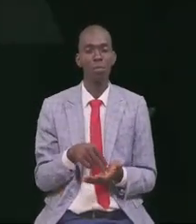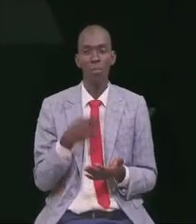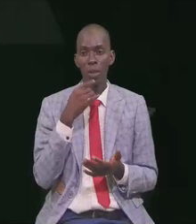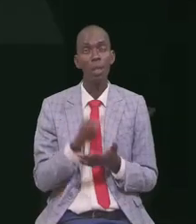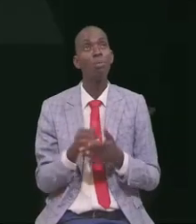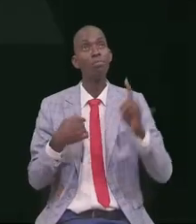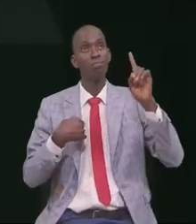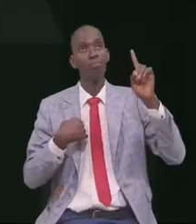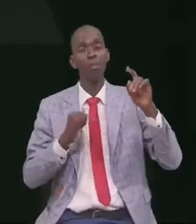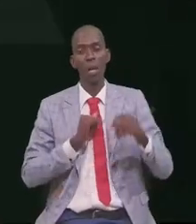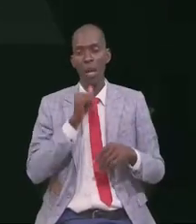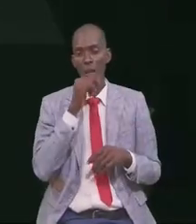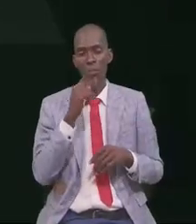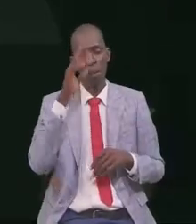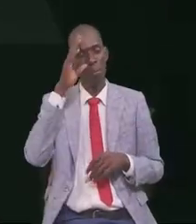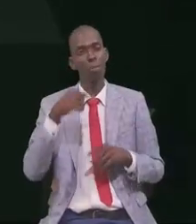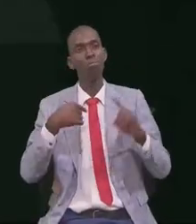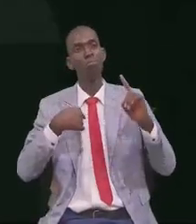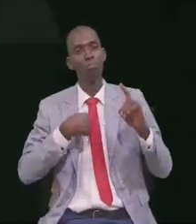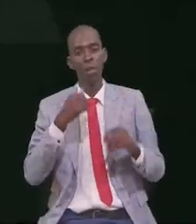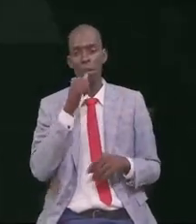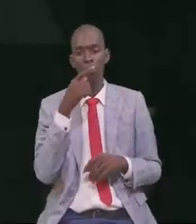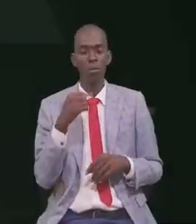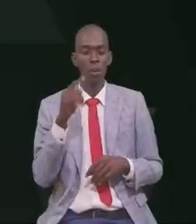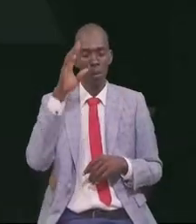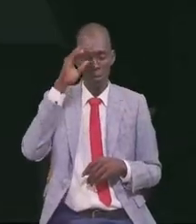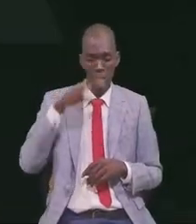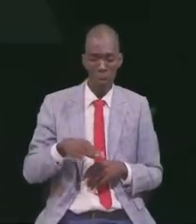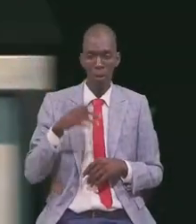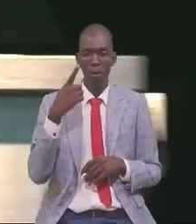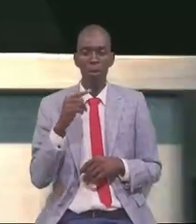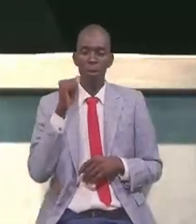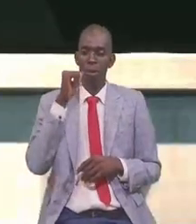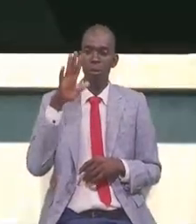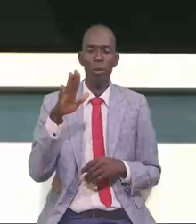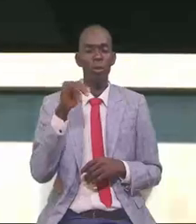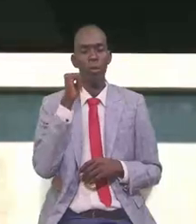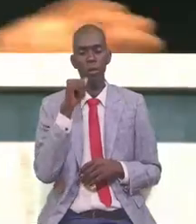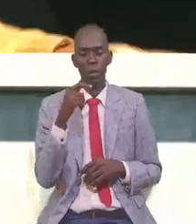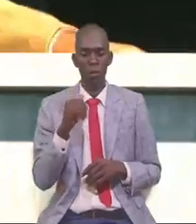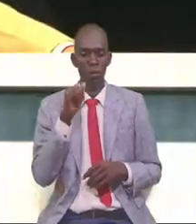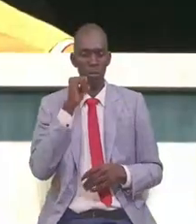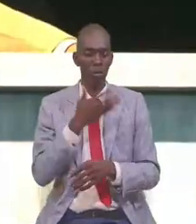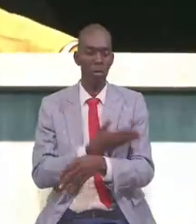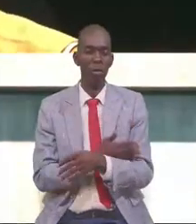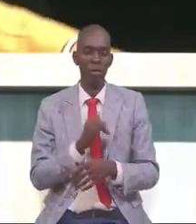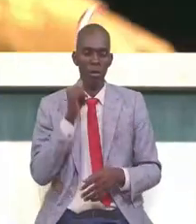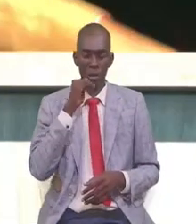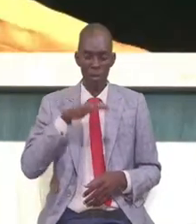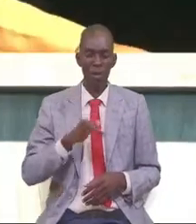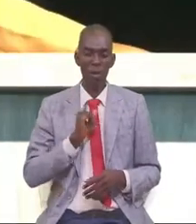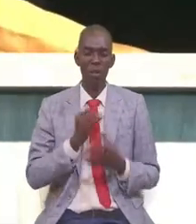Je suis la femme, je suis le garçon, je suis la fille. Je veux le salut, je veux